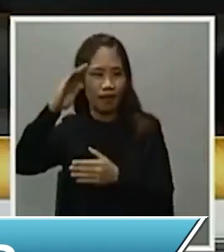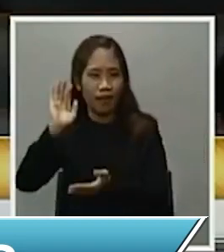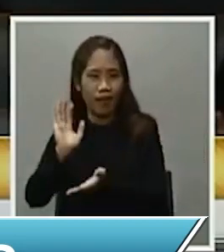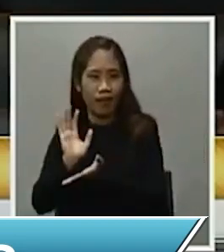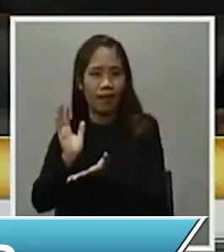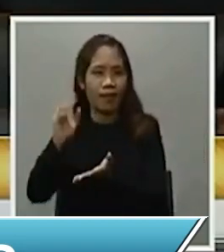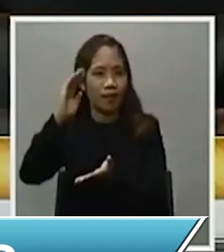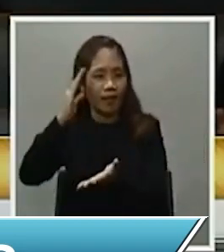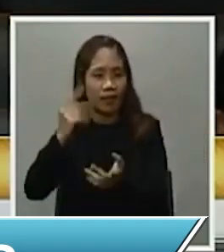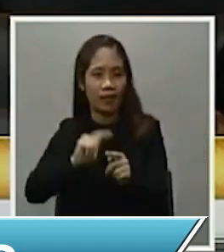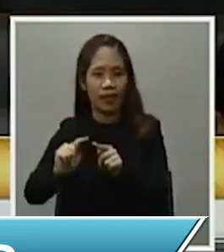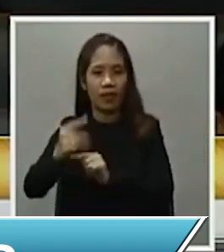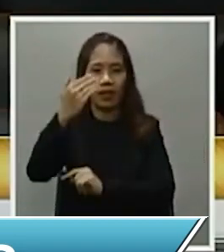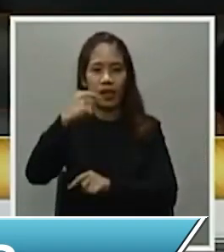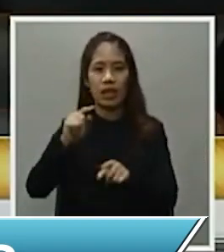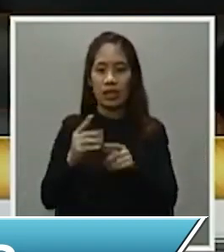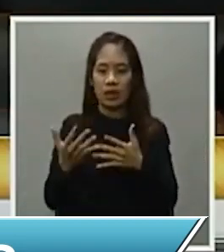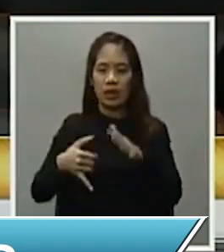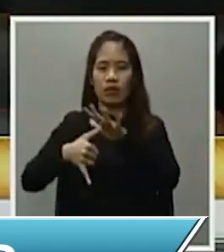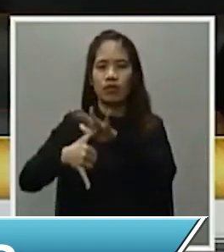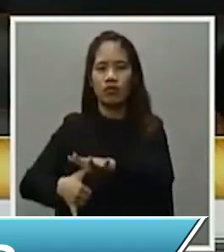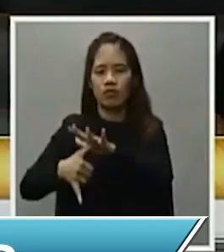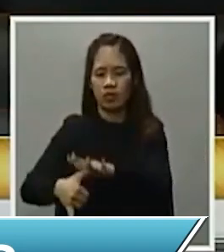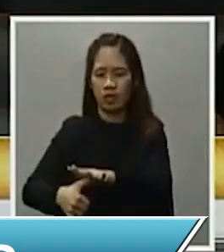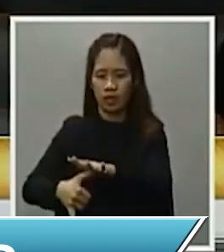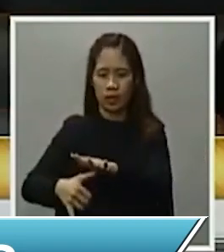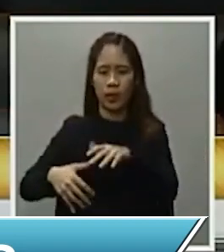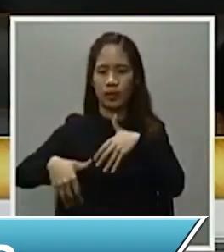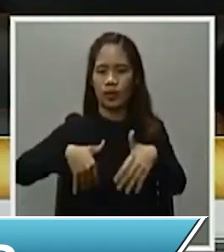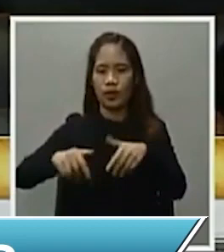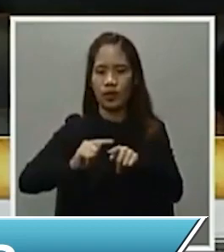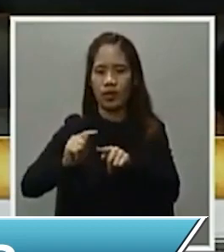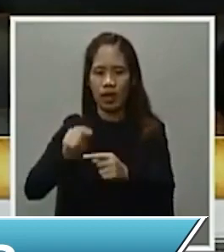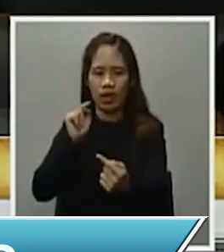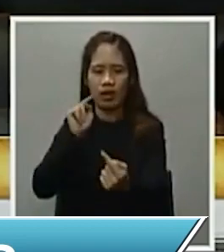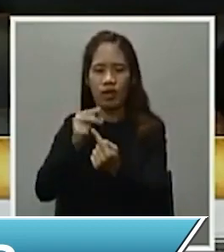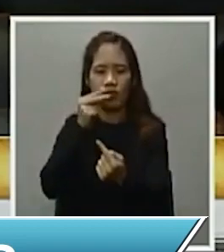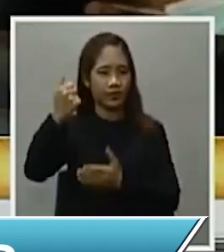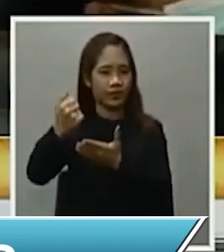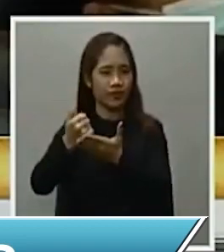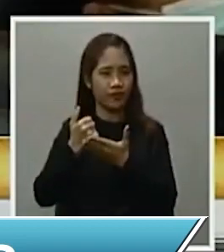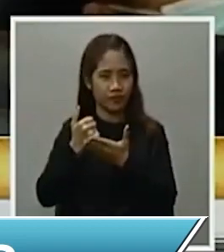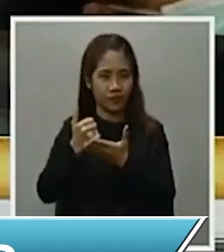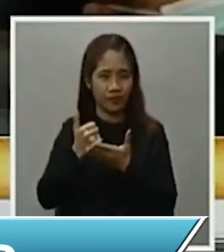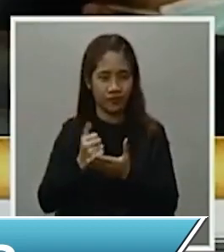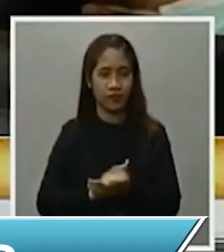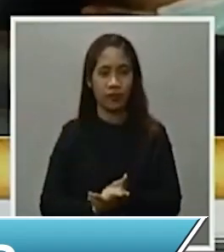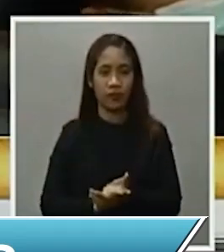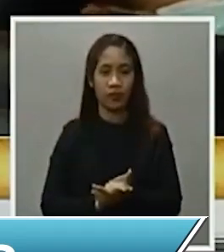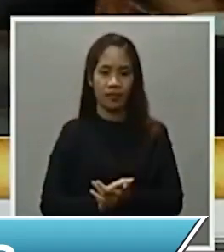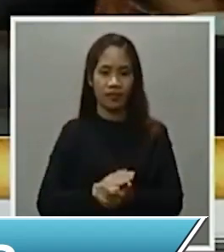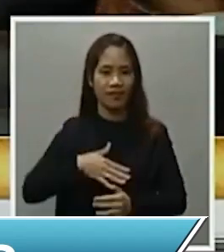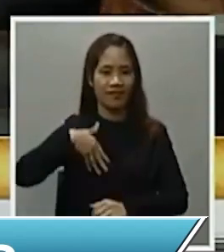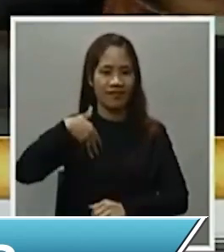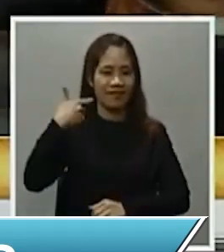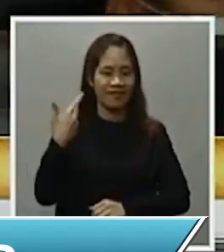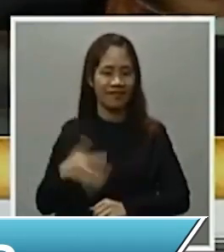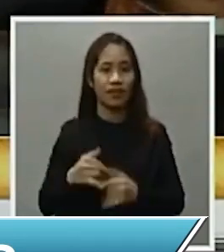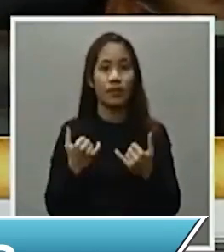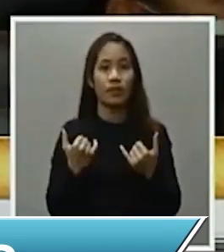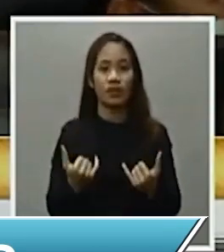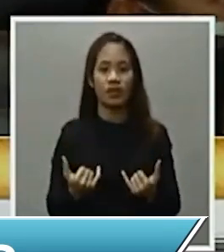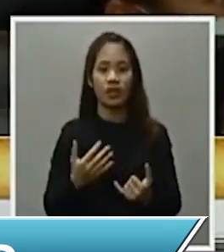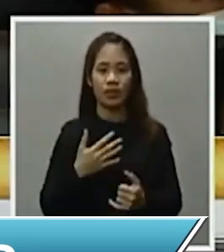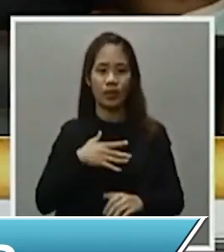กันไม่ให้ประชาชนเข้าถึงข้อมูลทั้งหมดเพื่อตรวจสอบข้อเท็จจริงทั้งหมดท่านประธานฮะวันนี้ผม